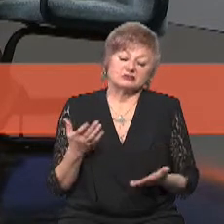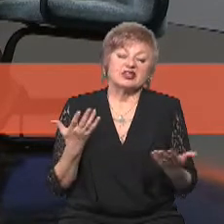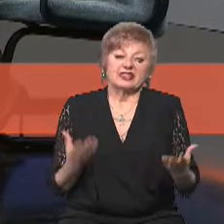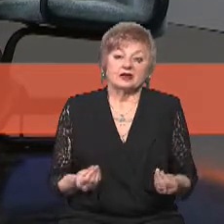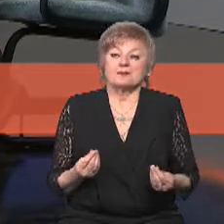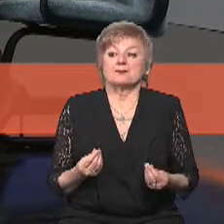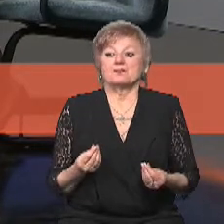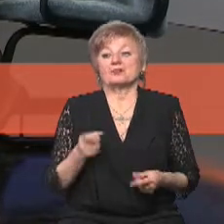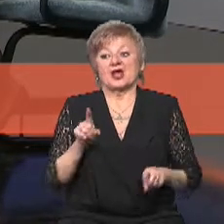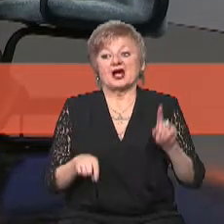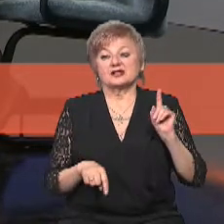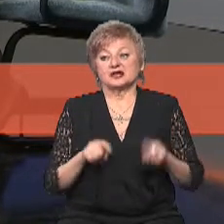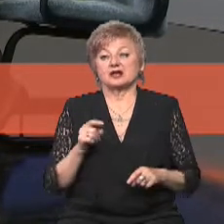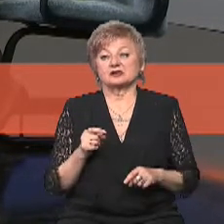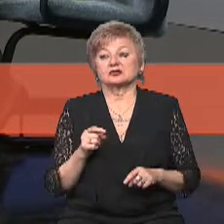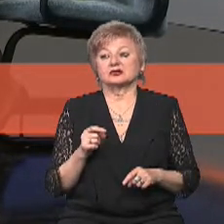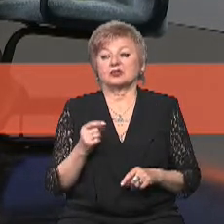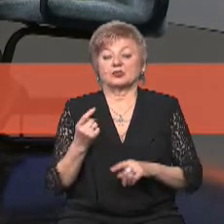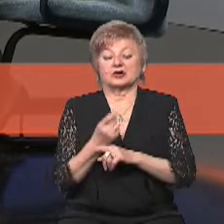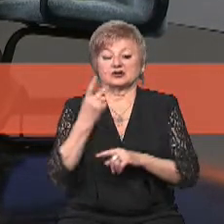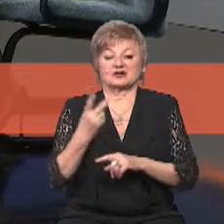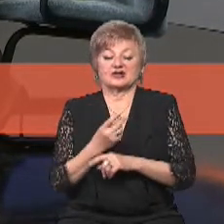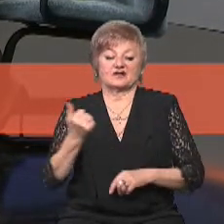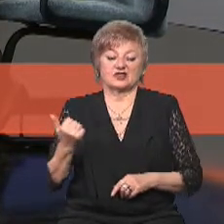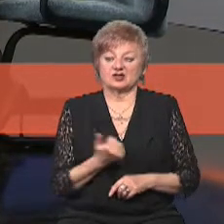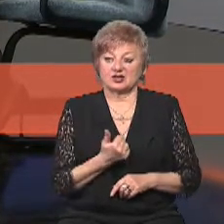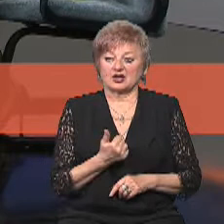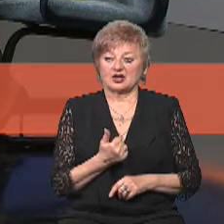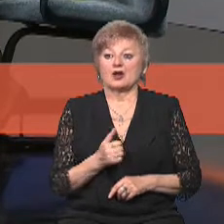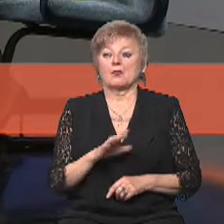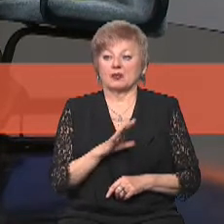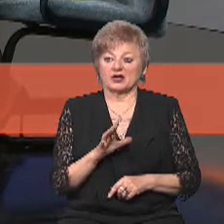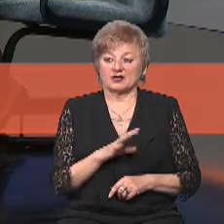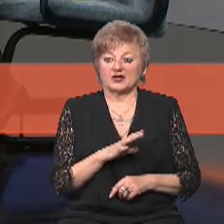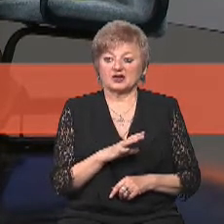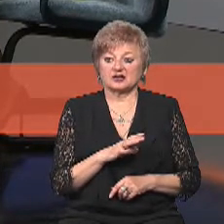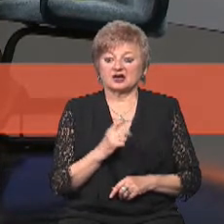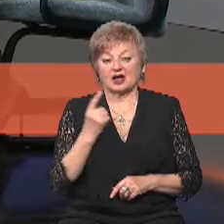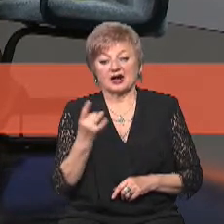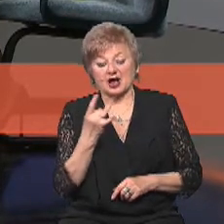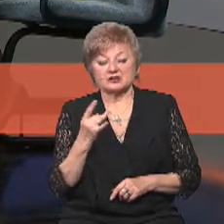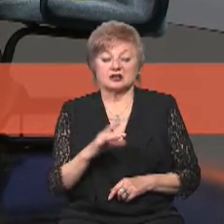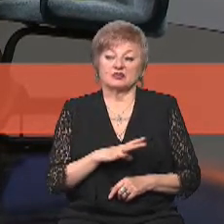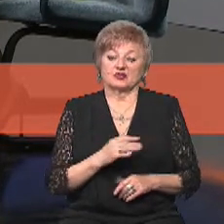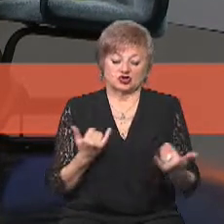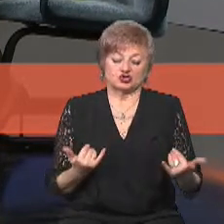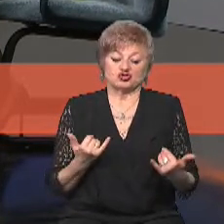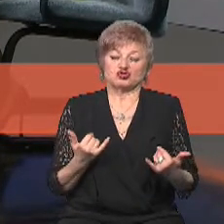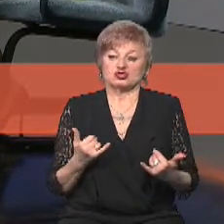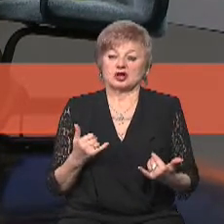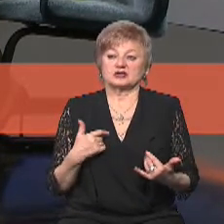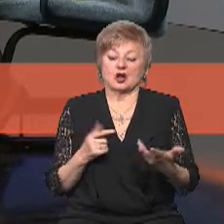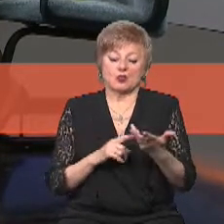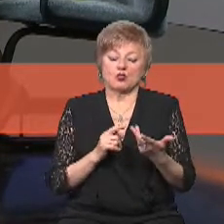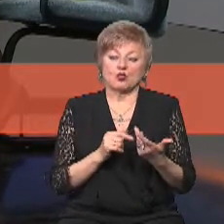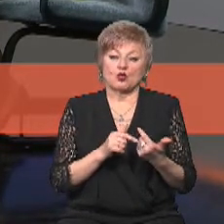неділях ми виходимо по кілька разів. Тобто, буває, там раз в неделю бывает. Вот сейчас вот просто я